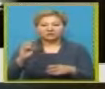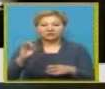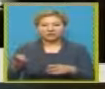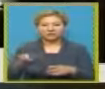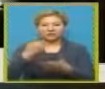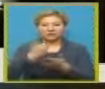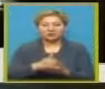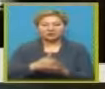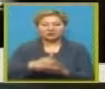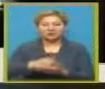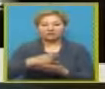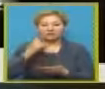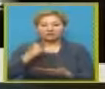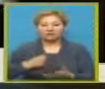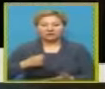ки: